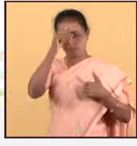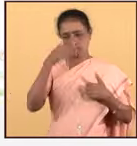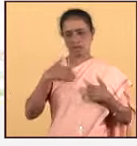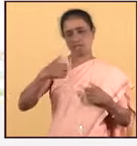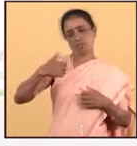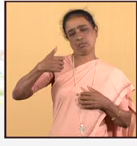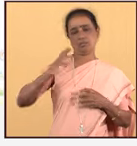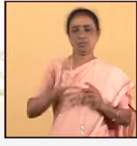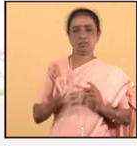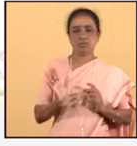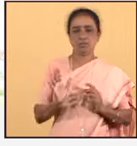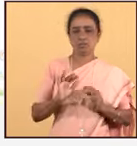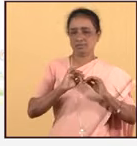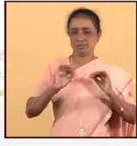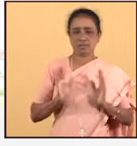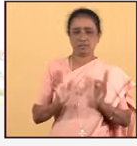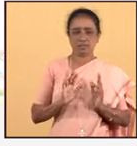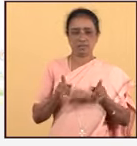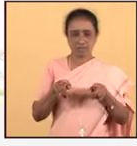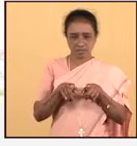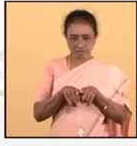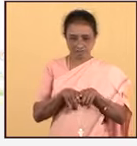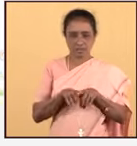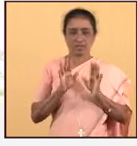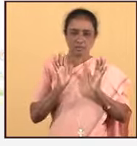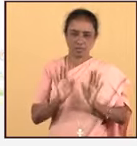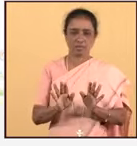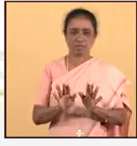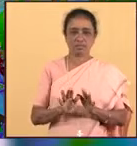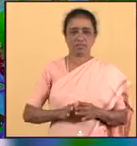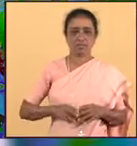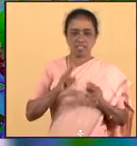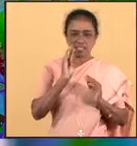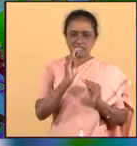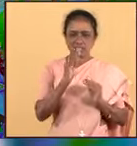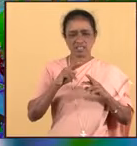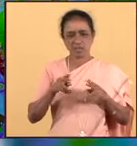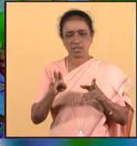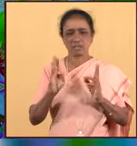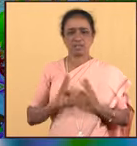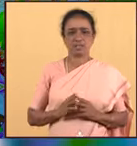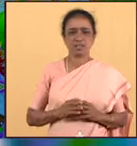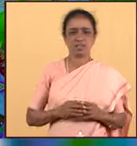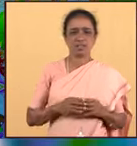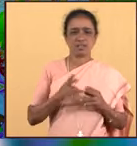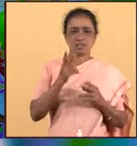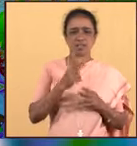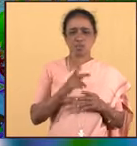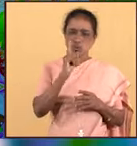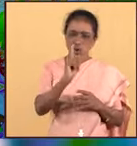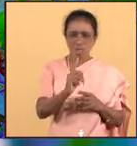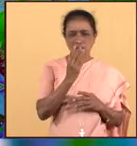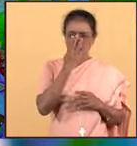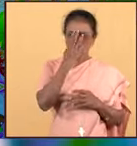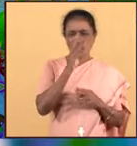சமூகத்தில் இன்னமும் இருக்குது. இந்த வர்ணாசிரம சிஸ்டர் படி பார்த்தோம் அப்படின்னா, வர்ணாசிரம கொள்கைப்படி பார்த்தோம் அப்படின்னா சில சமயத்தில் எனது